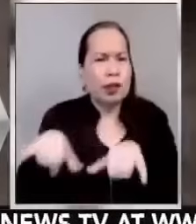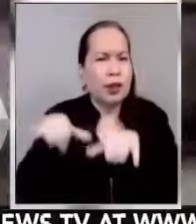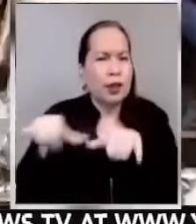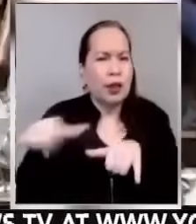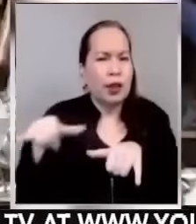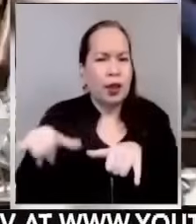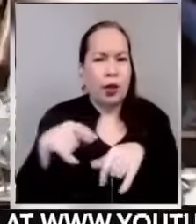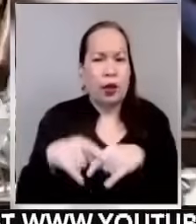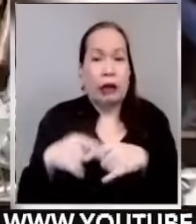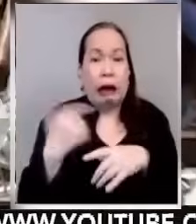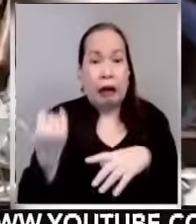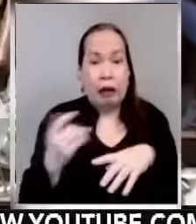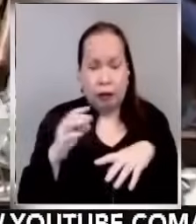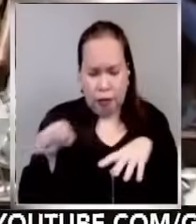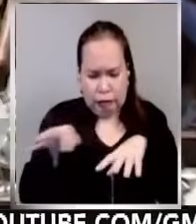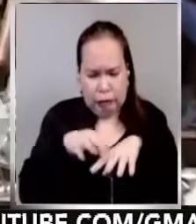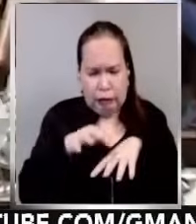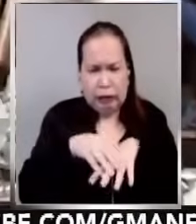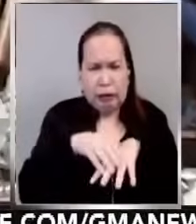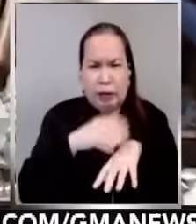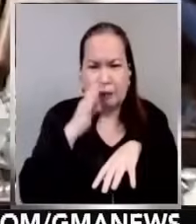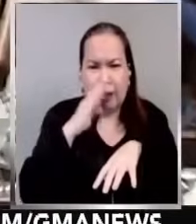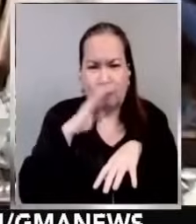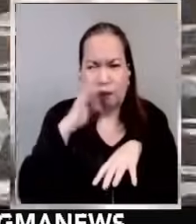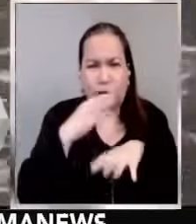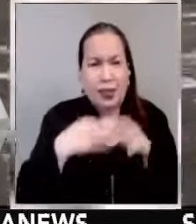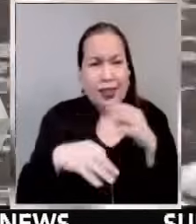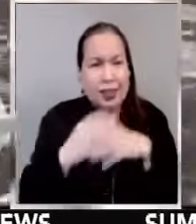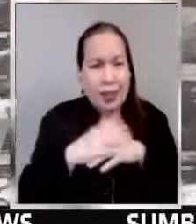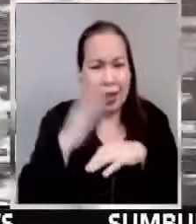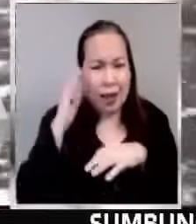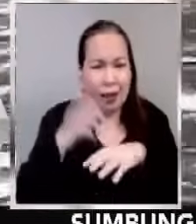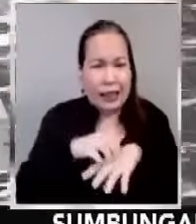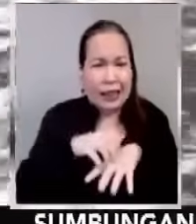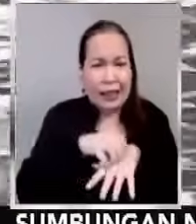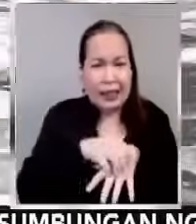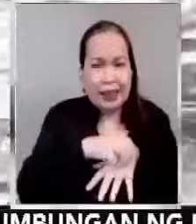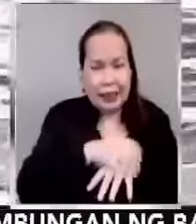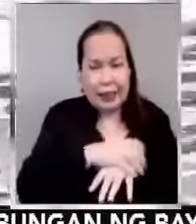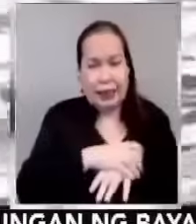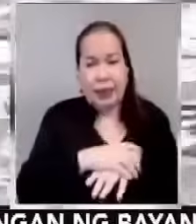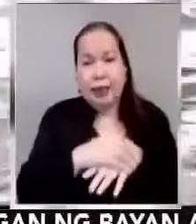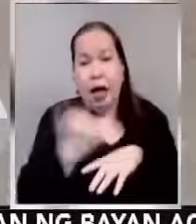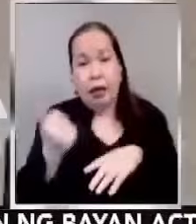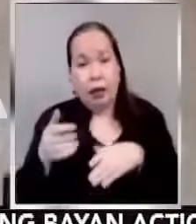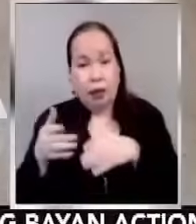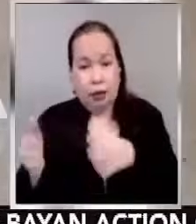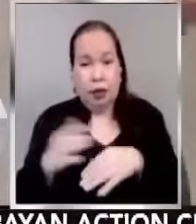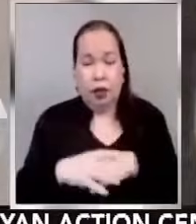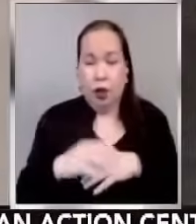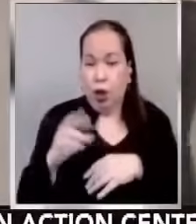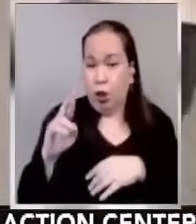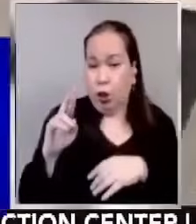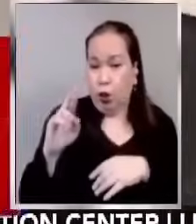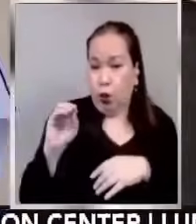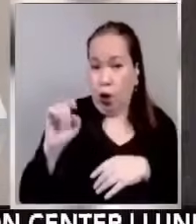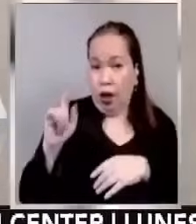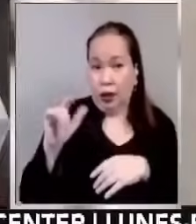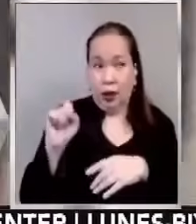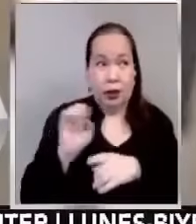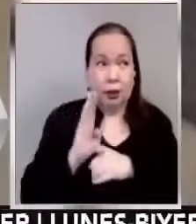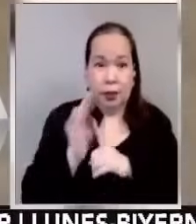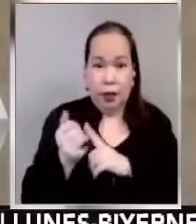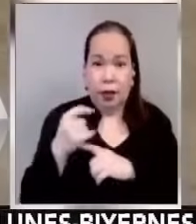nga. Muna tumira pa ako rito, pinanggay nito na to rito. Sa Gumamela Street sa Barangay Rojas, bukod sa baha, nag-iingat din sila